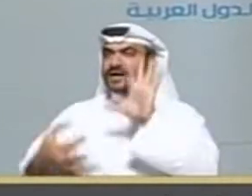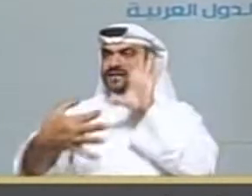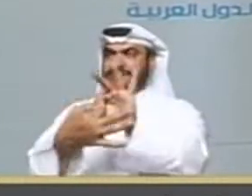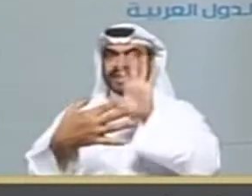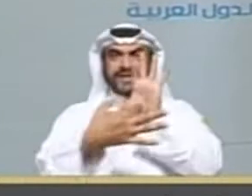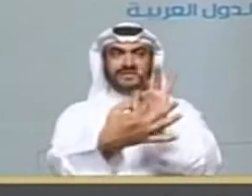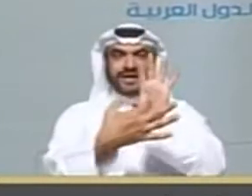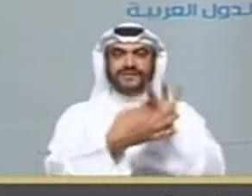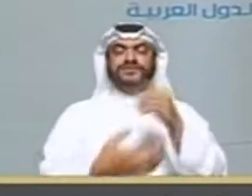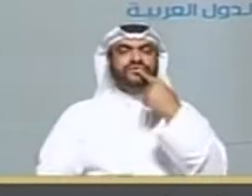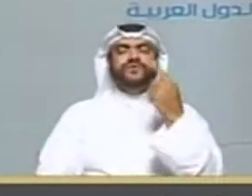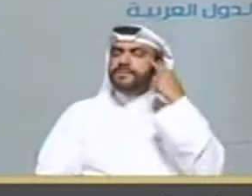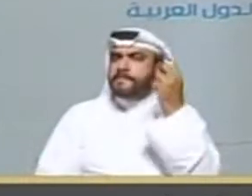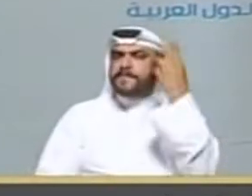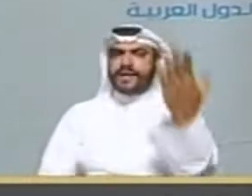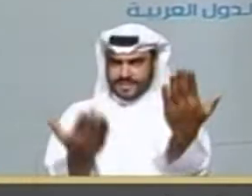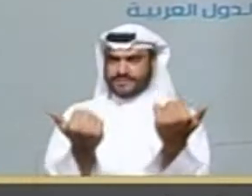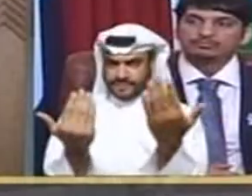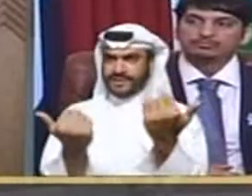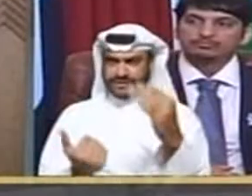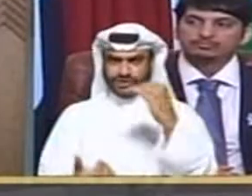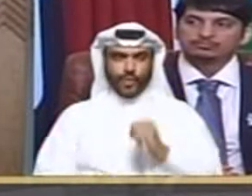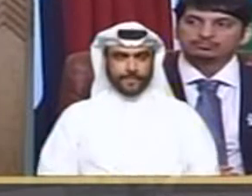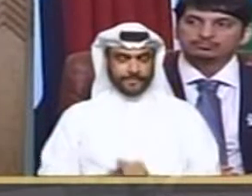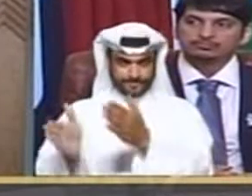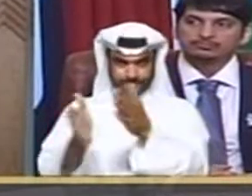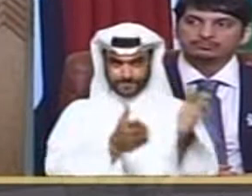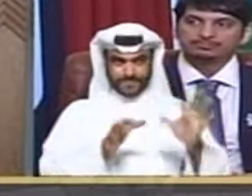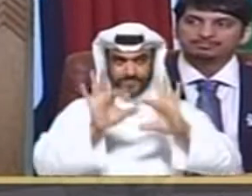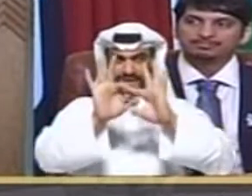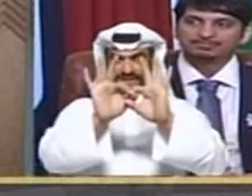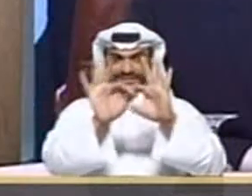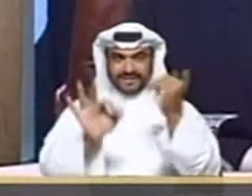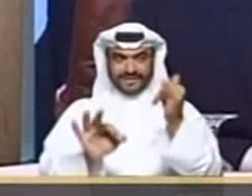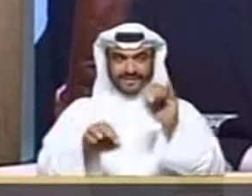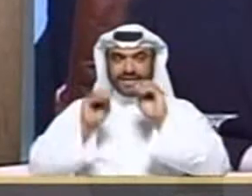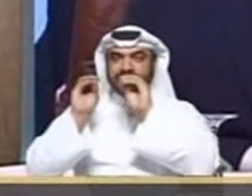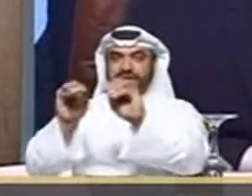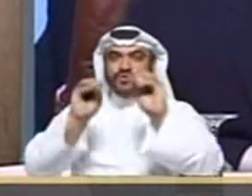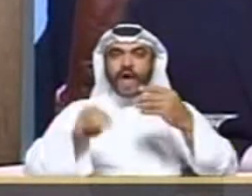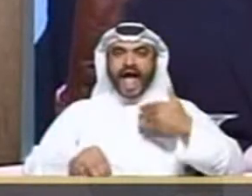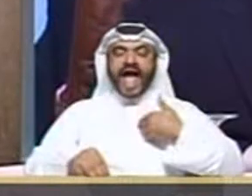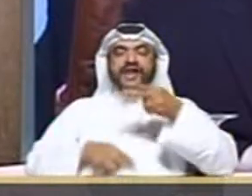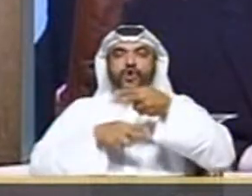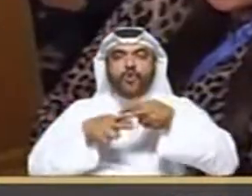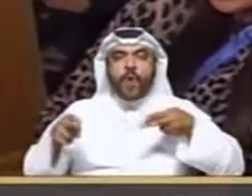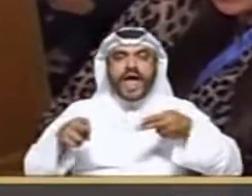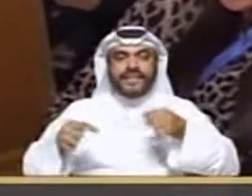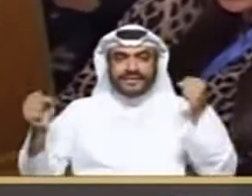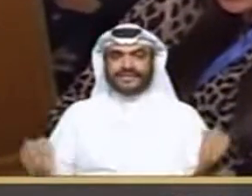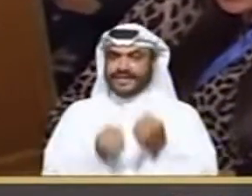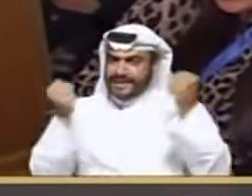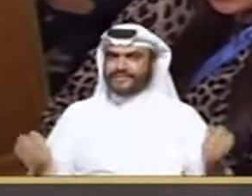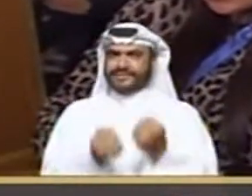الشباب عبر طرح إعلامي إيجابي مكثف. شهدت جلسات الملتقى إلقاء الضوء على تجربة دولة الكويت في تشجيع